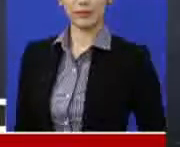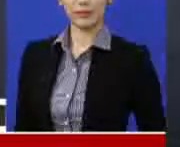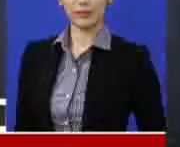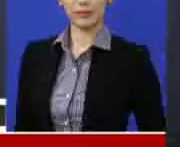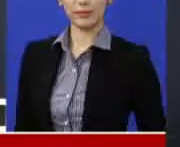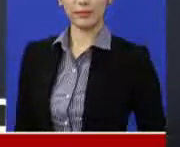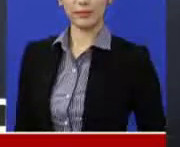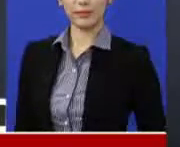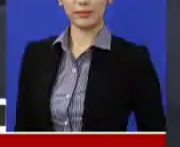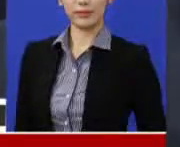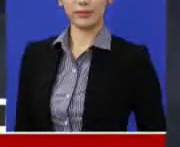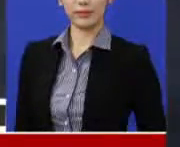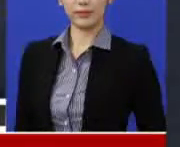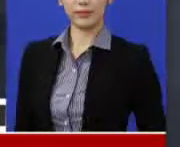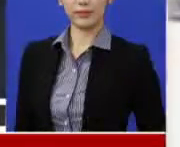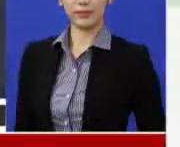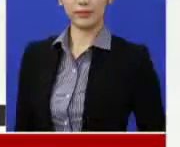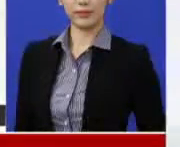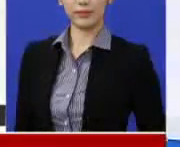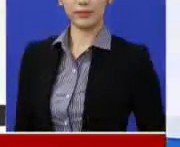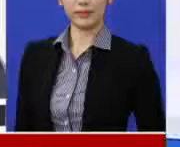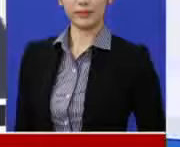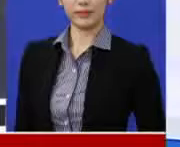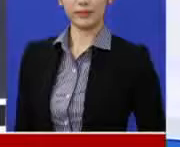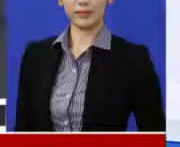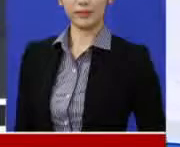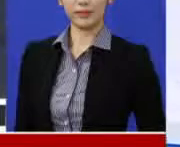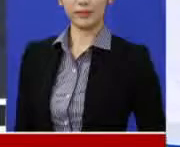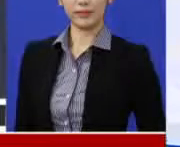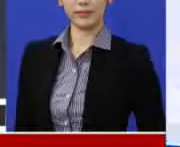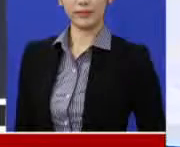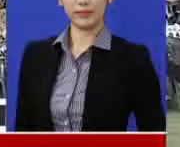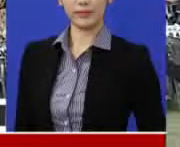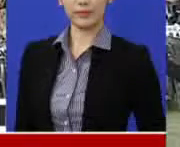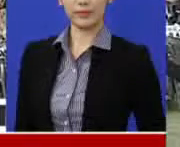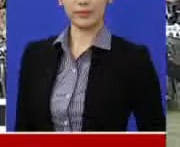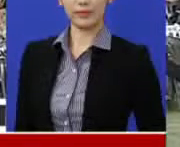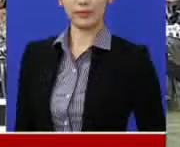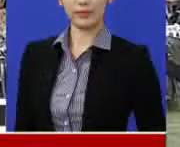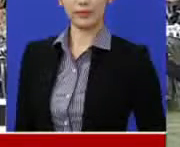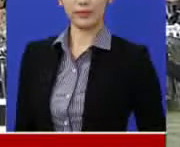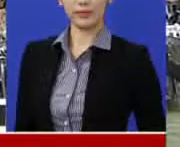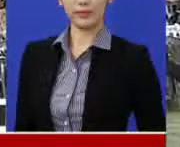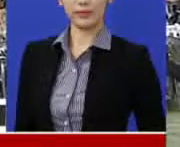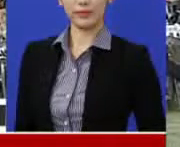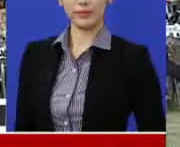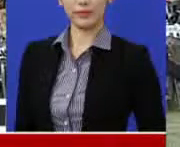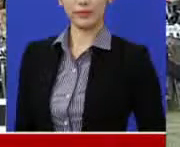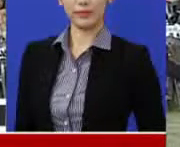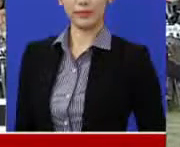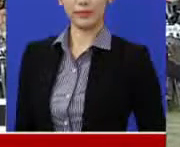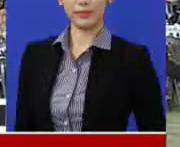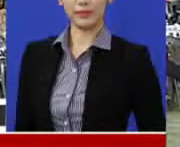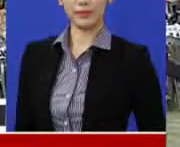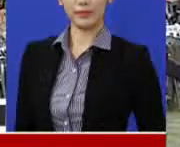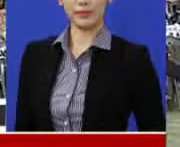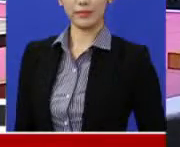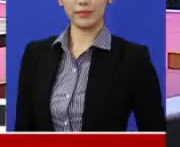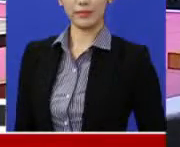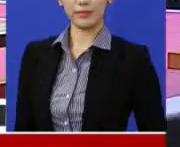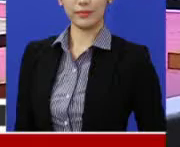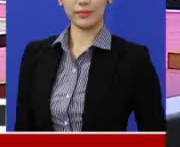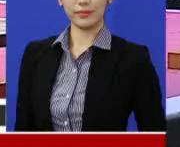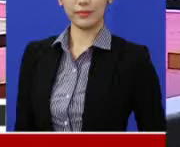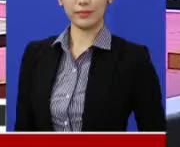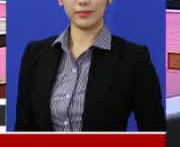이상 앞서며 큰 차이를 보였습니다. 네. 이 서울시의 종합 우승은 대회 개최지의 경우 기록 경기에 20%의 가산점을